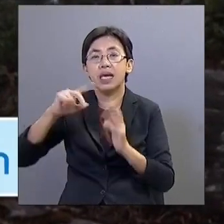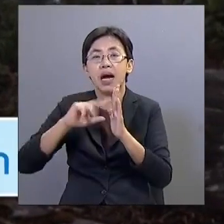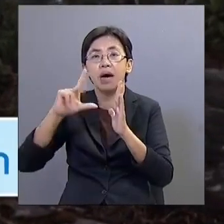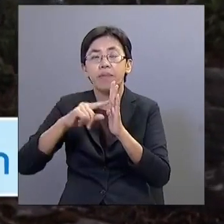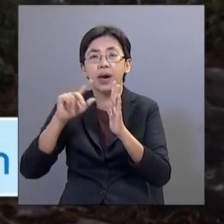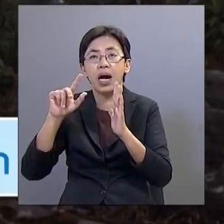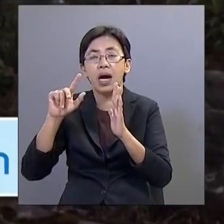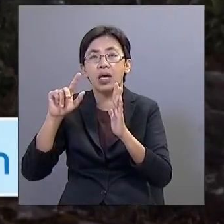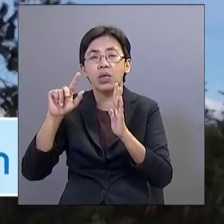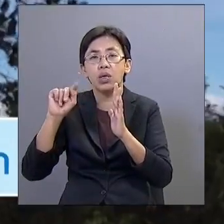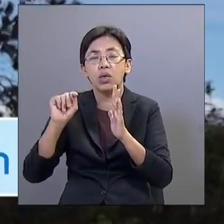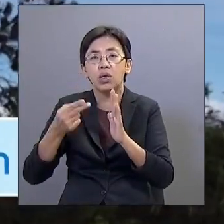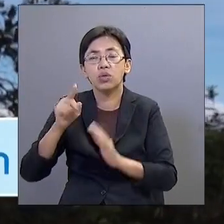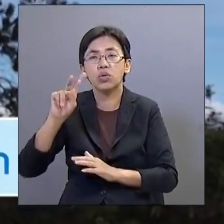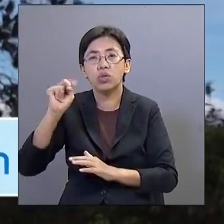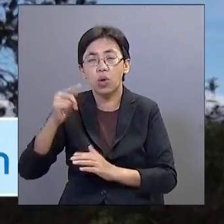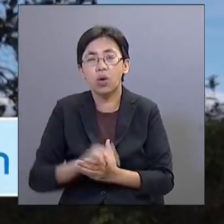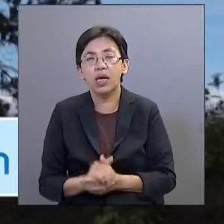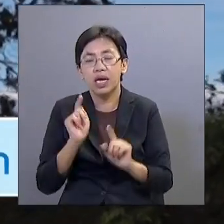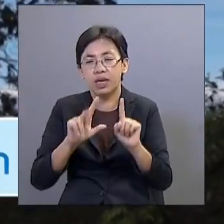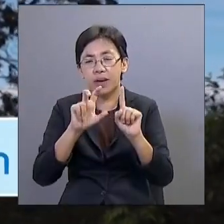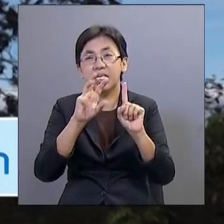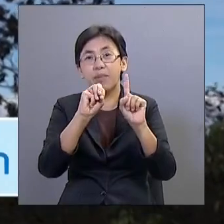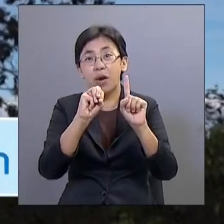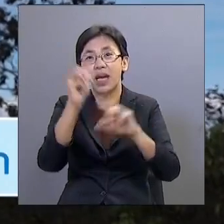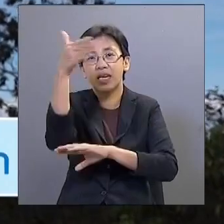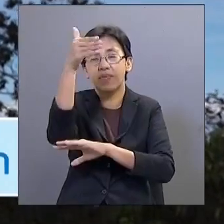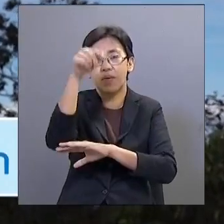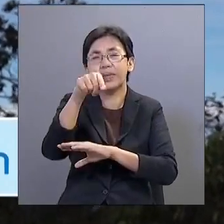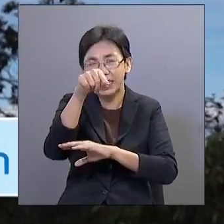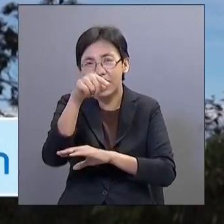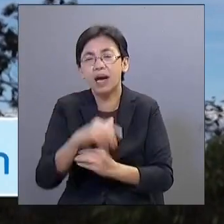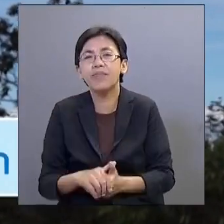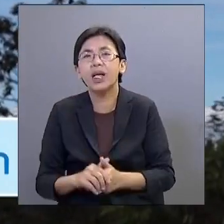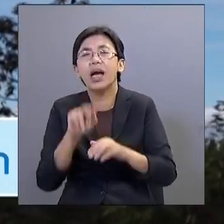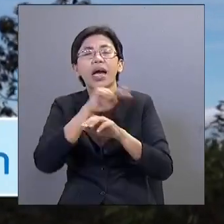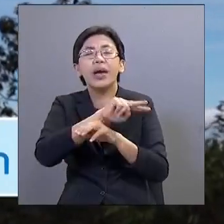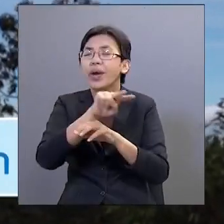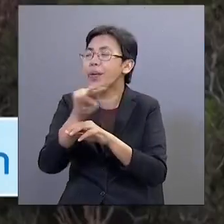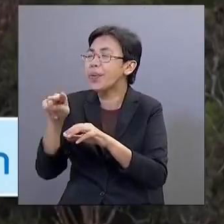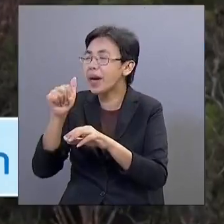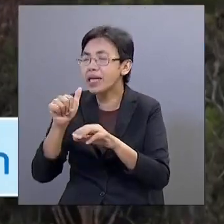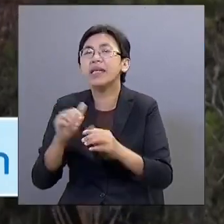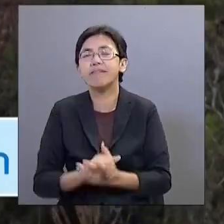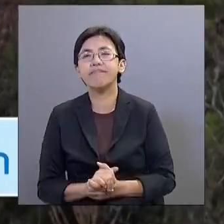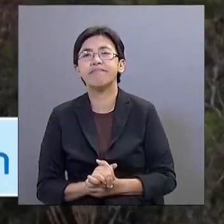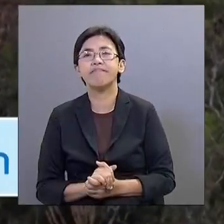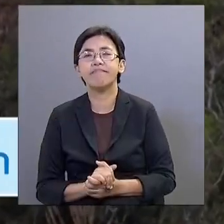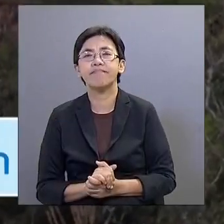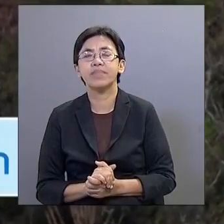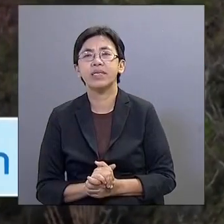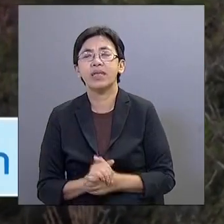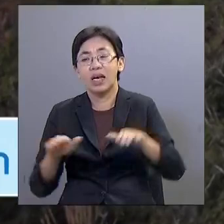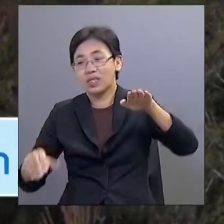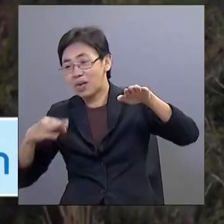ะมีความสูงจากระดับน้ำทะเล 1,300 เมตรมีลักษณะเป็นหน้าผาสูงชันมองเห็นภูมิทัศน์ของเทือกเขาสลับซับซ้อนนักท่องเ